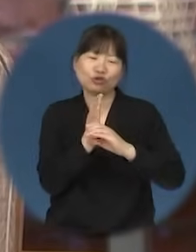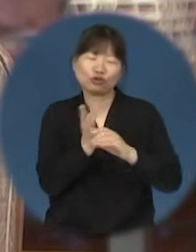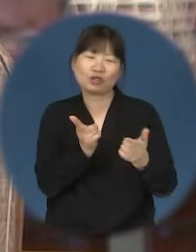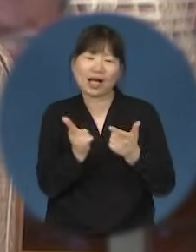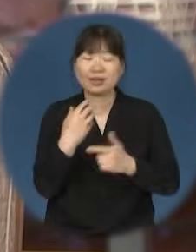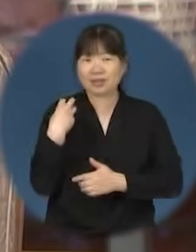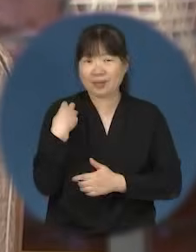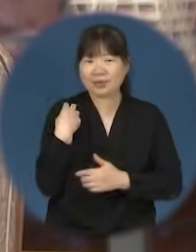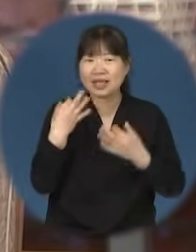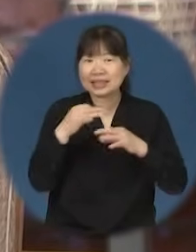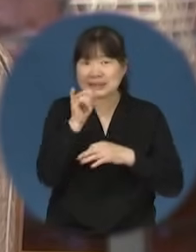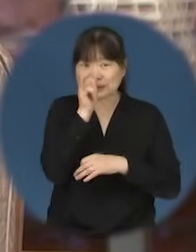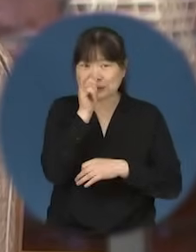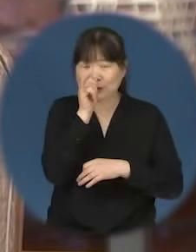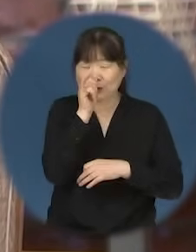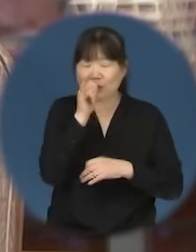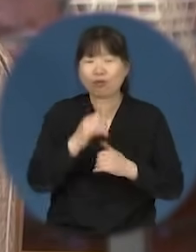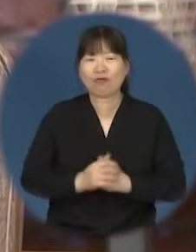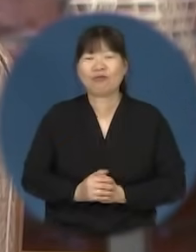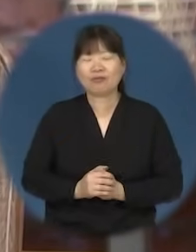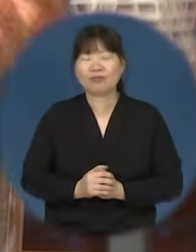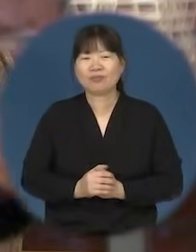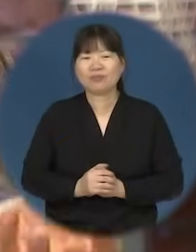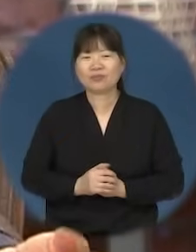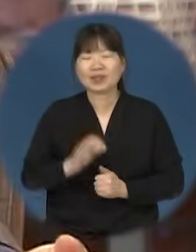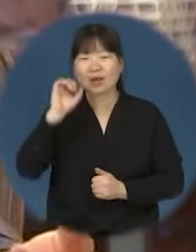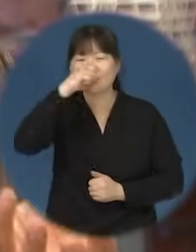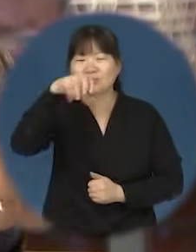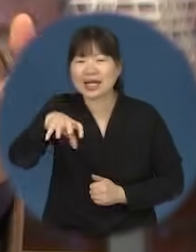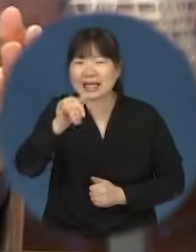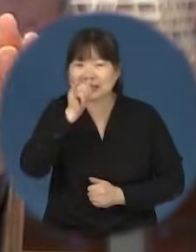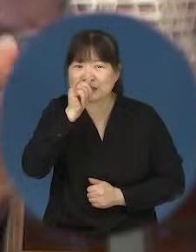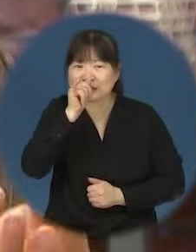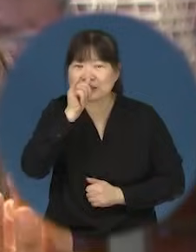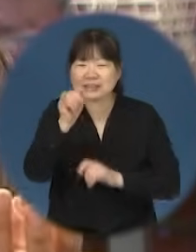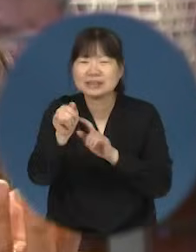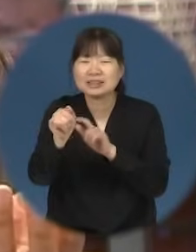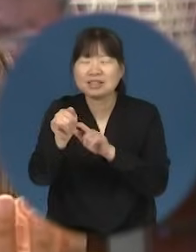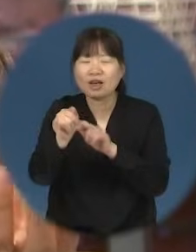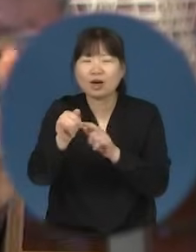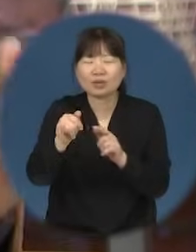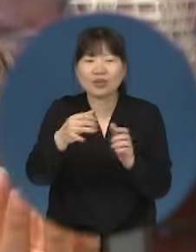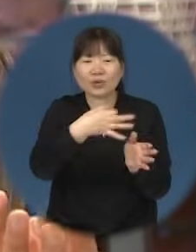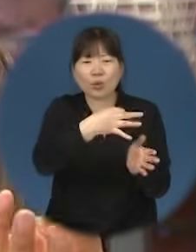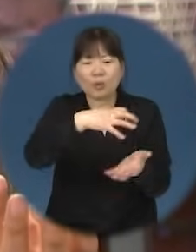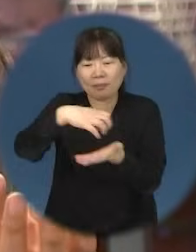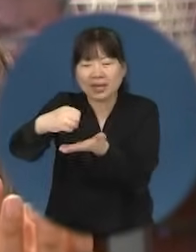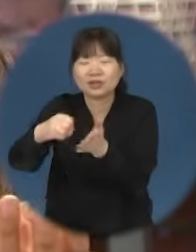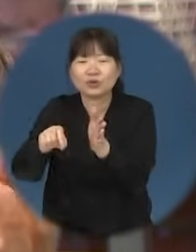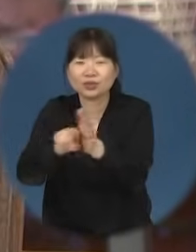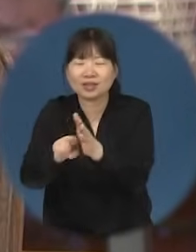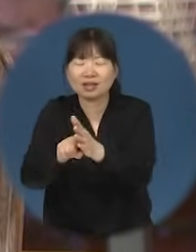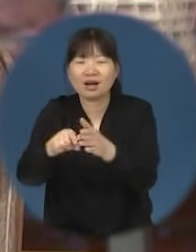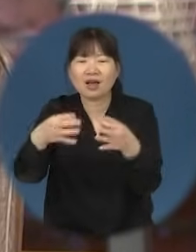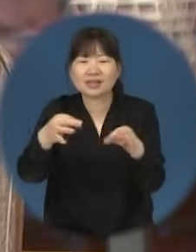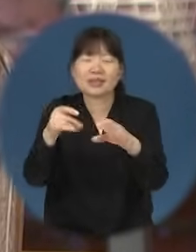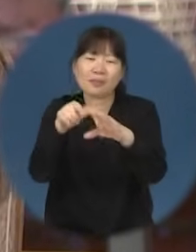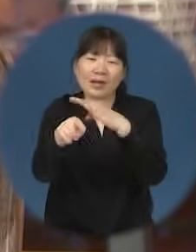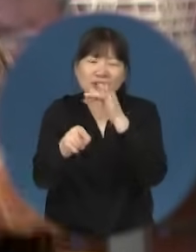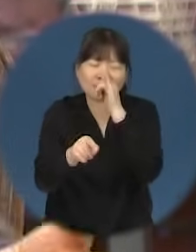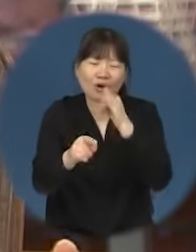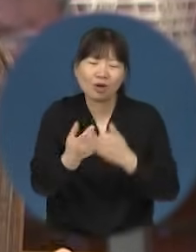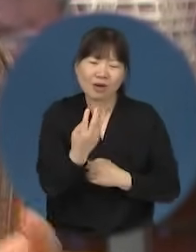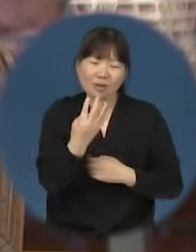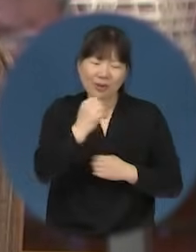있어요. 있죠. 예, 스위프트망이라고. 그러면 이제 아프리카에 있는 친구가 거기 또 수신을 하려면 또 은행에 가야 되잖아요. 그렇죠. 그러니까 몇